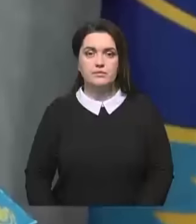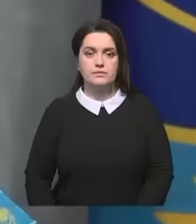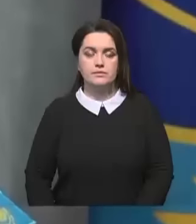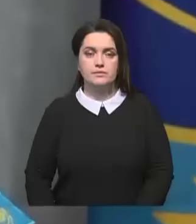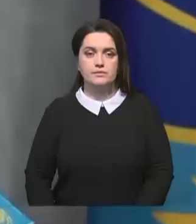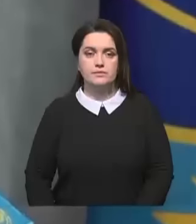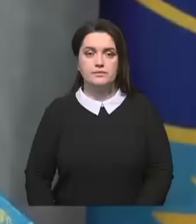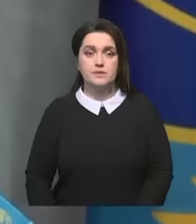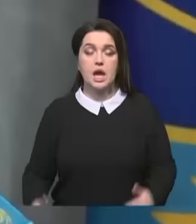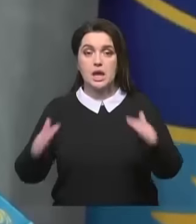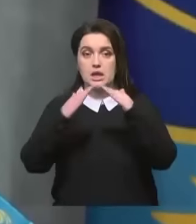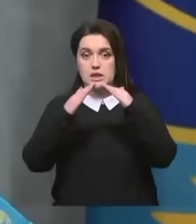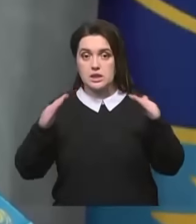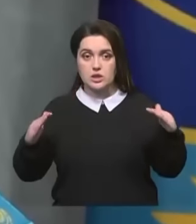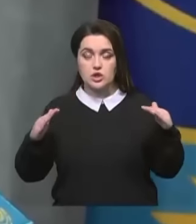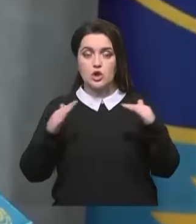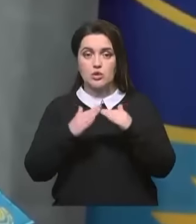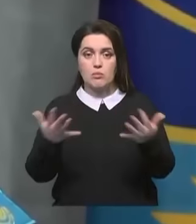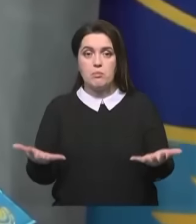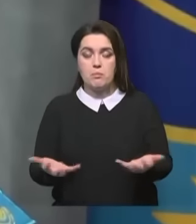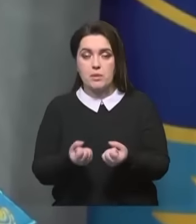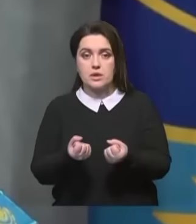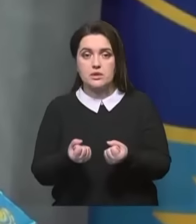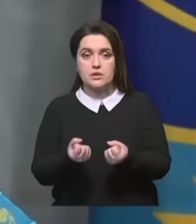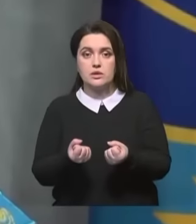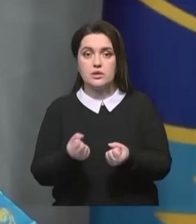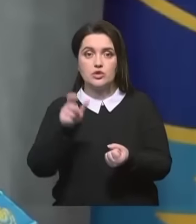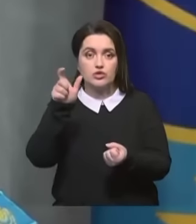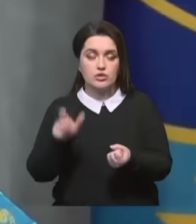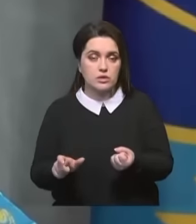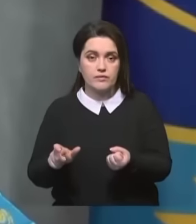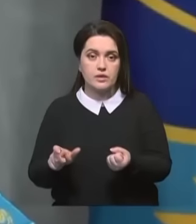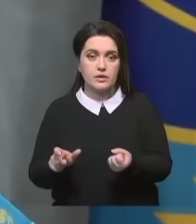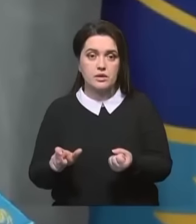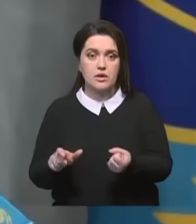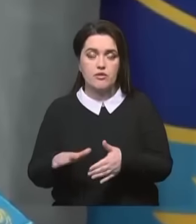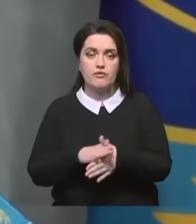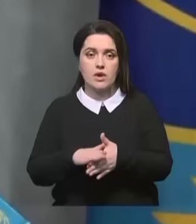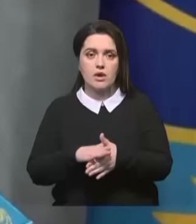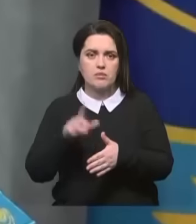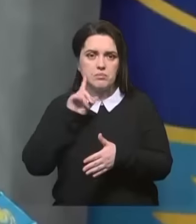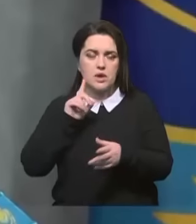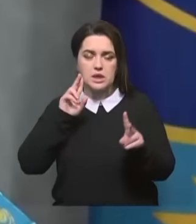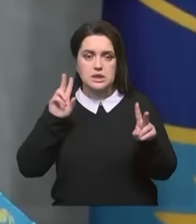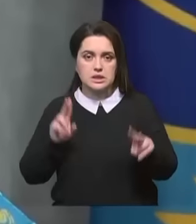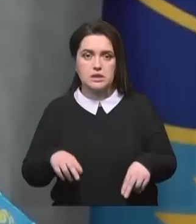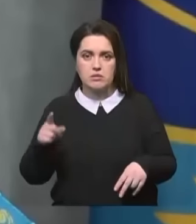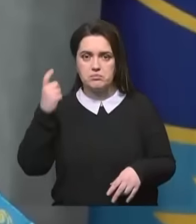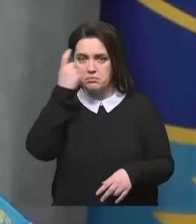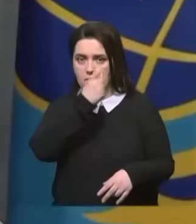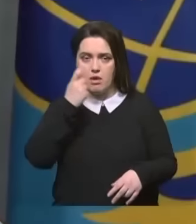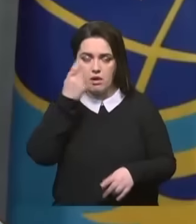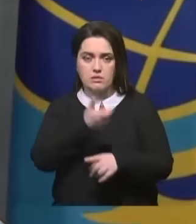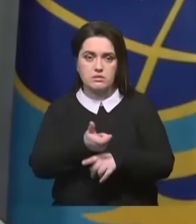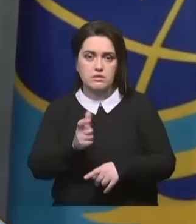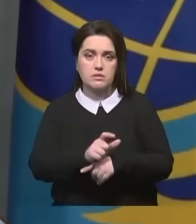С крыши дома был спасен человек, гражданин, фамилия пока уточняется, состояние алкогольного опьянения.